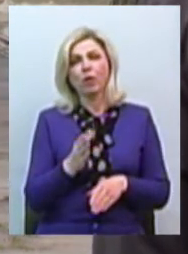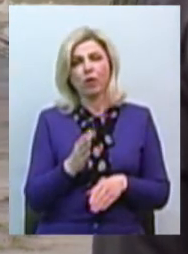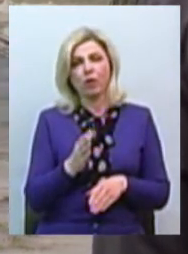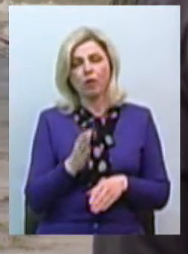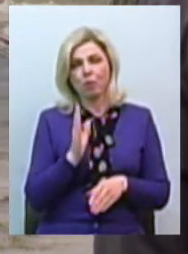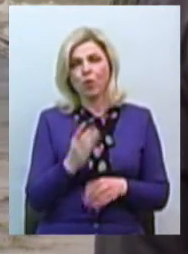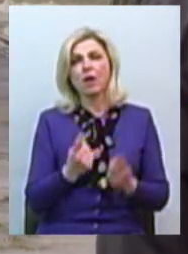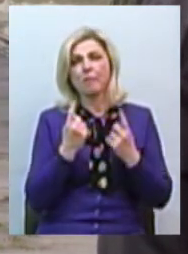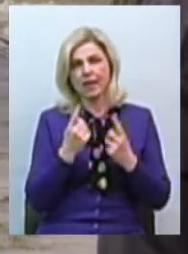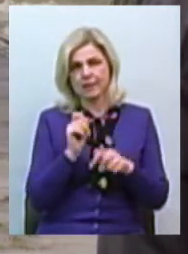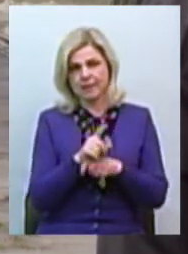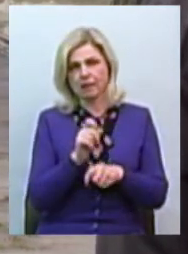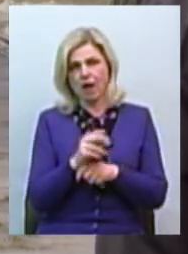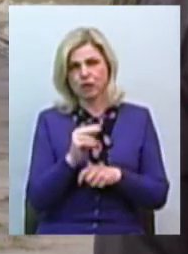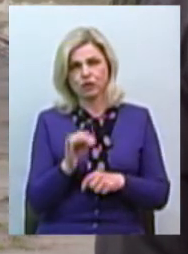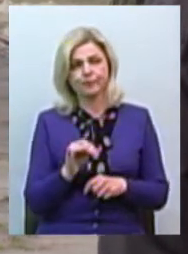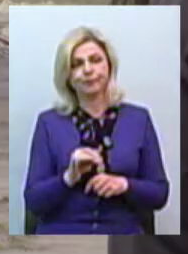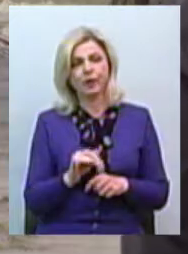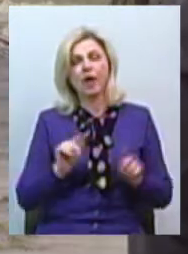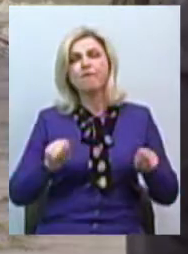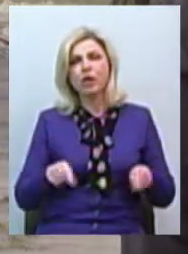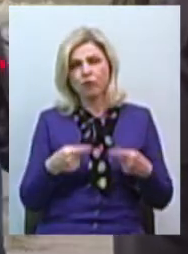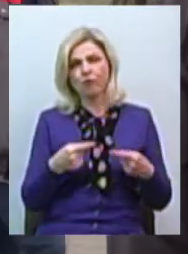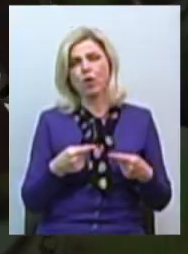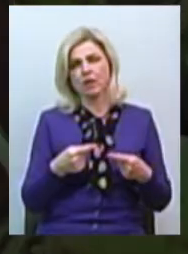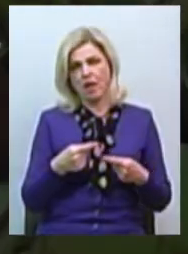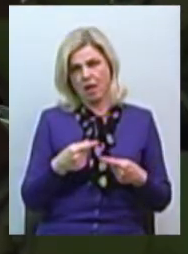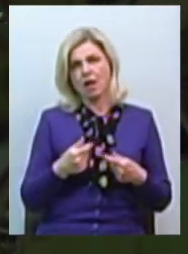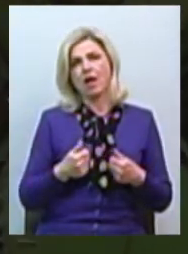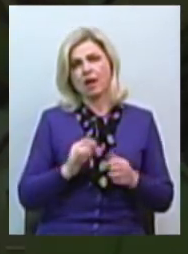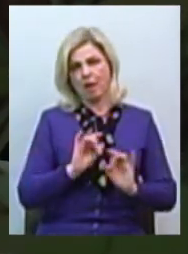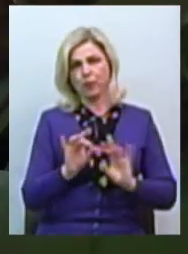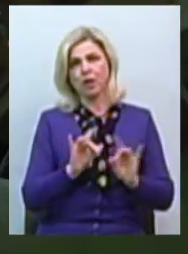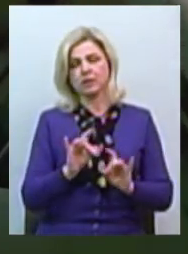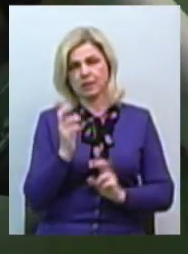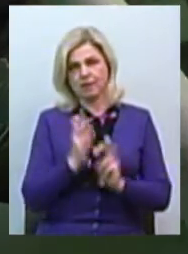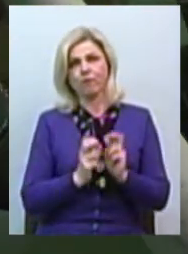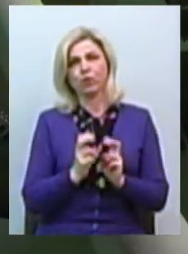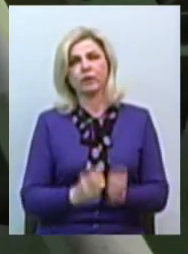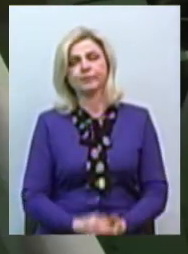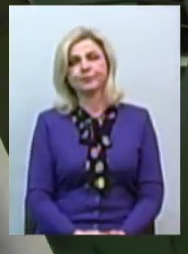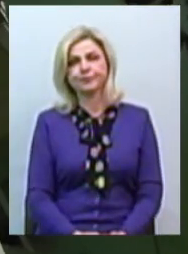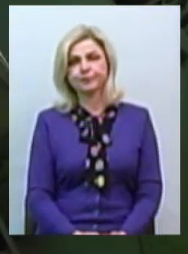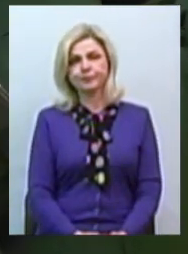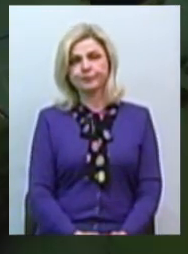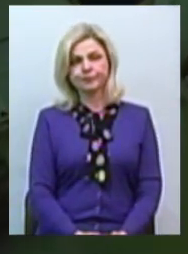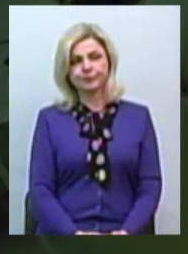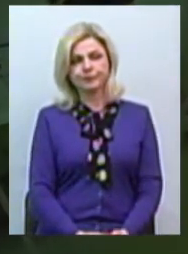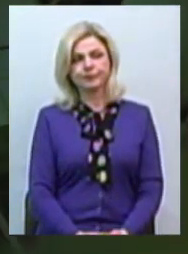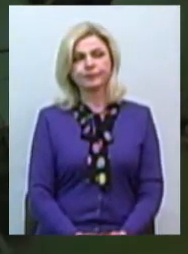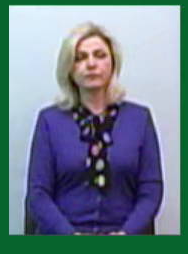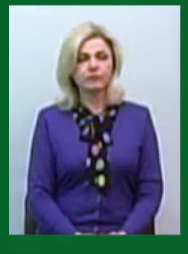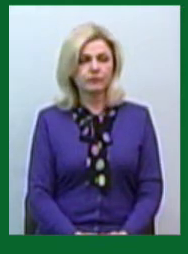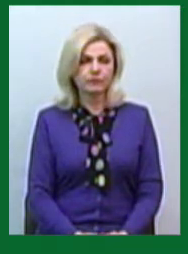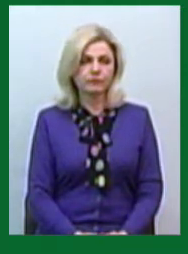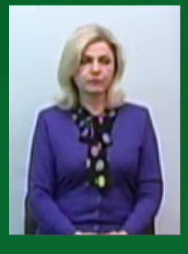стояти велика задача відновити репутацію завода. Федір Бондар, Юрій Філімон. Новини на Суспільному. Миколаїв.